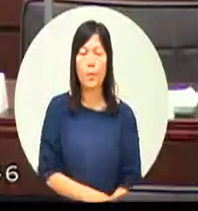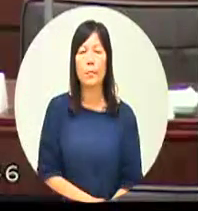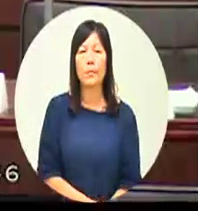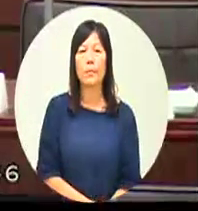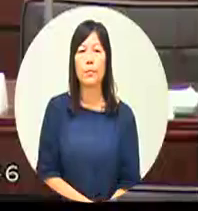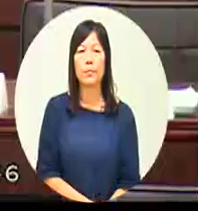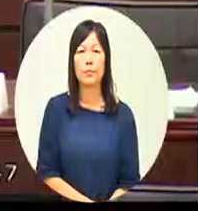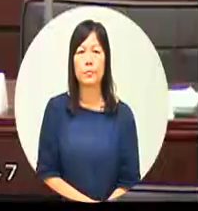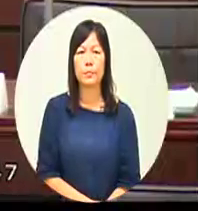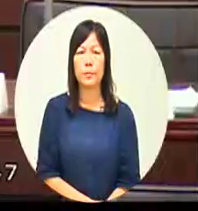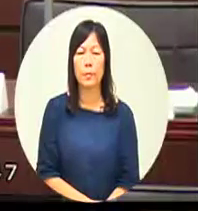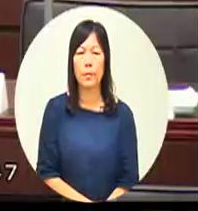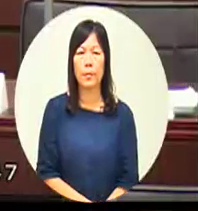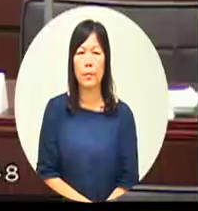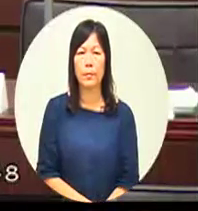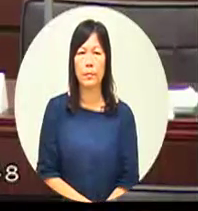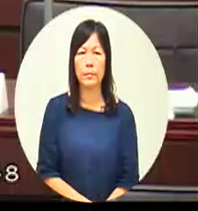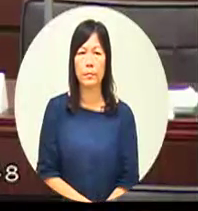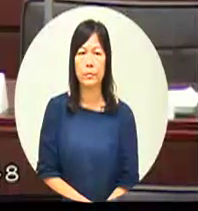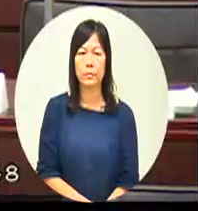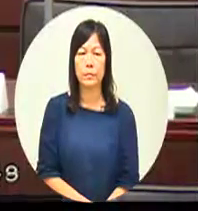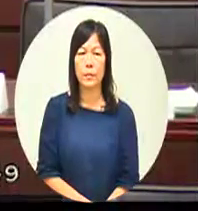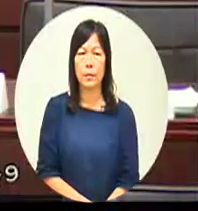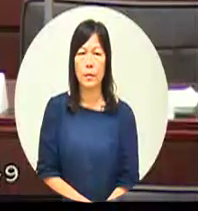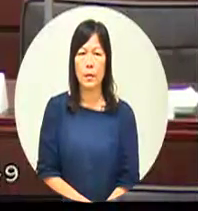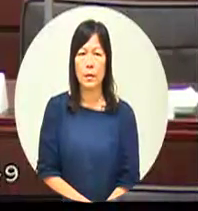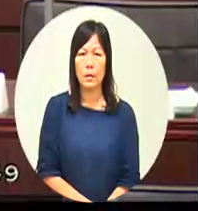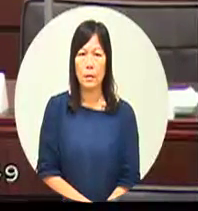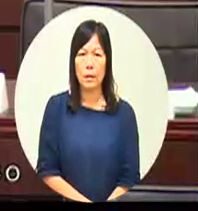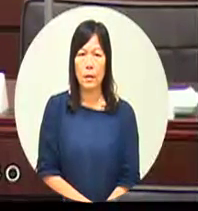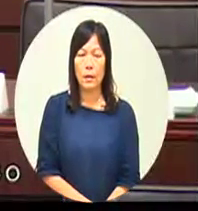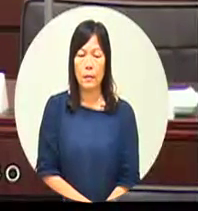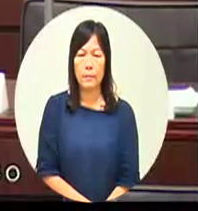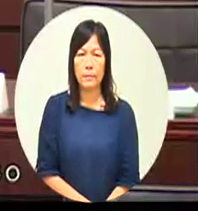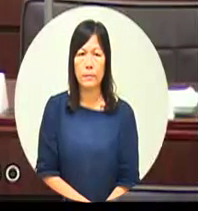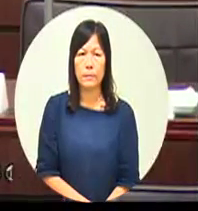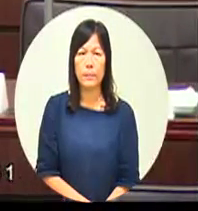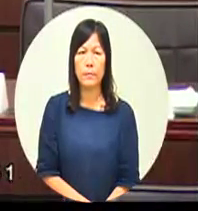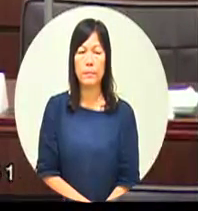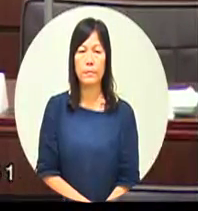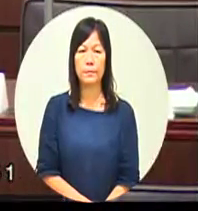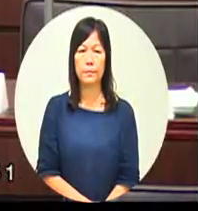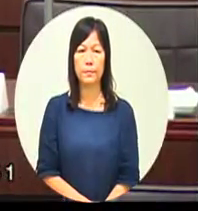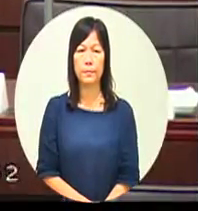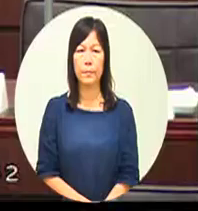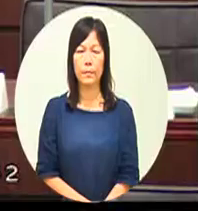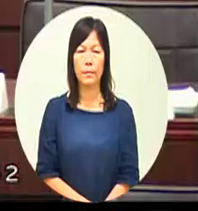增加都无唔对，你爱讲讲偌济钱啦？是。增加都无你爱 讲